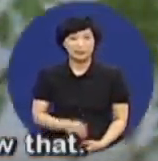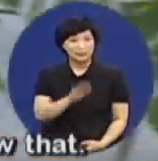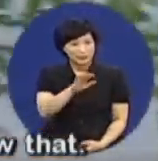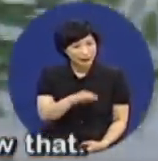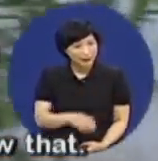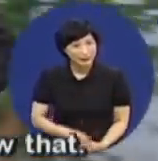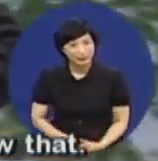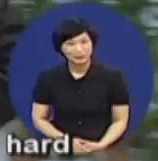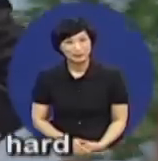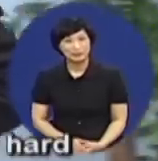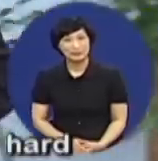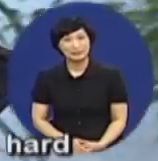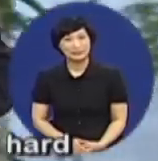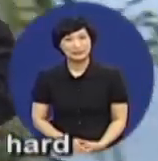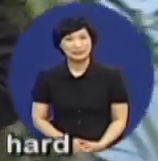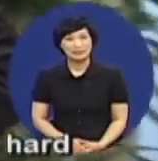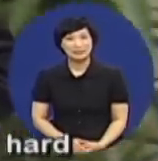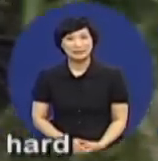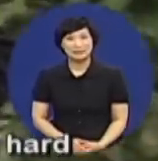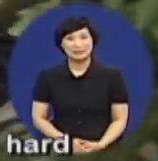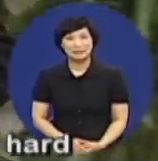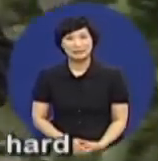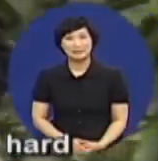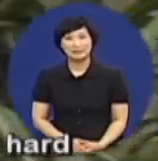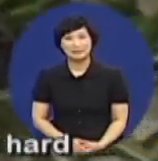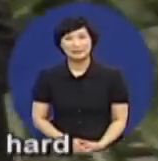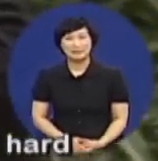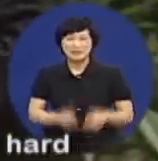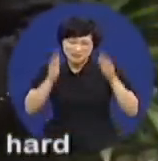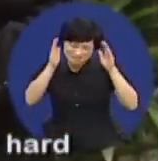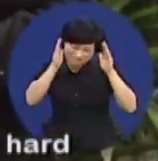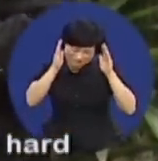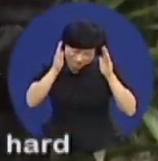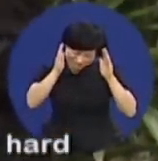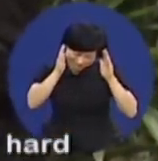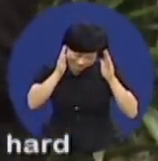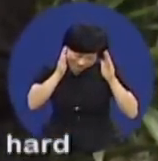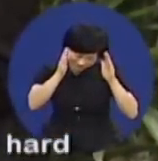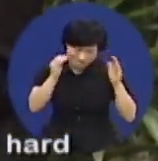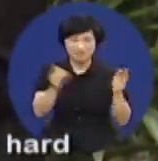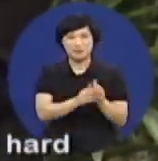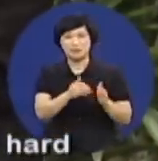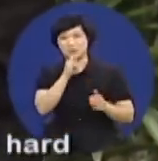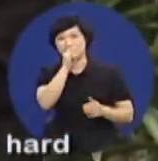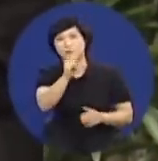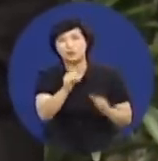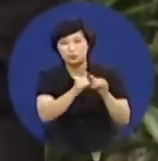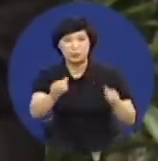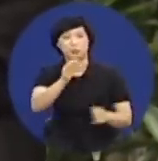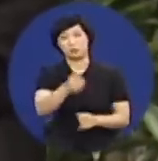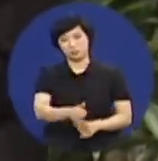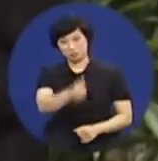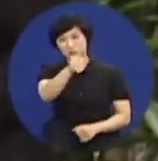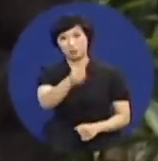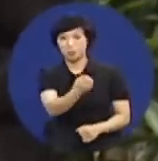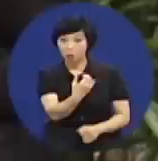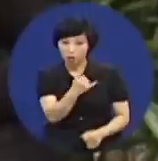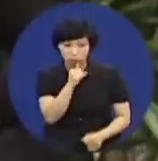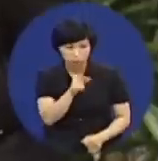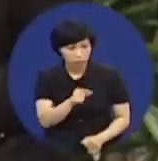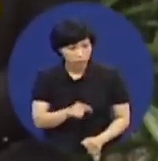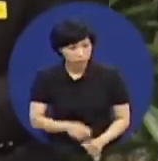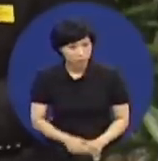この頃の人はどうですか？人はね、勉強を頑張って偉い人になってねと言います